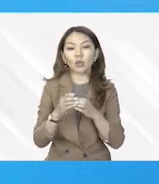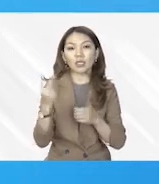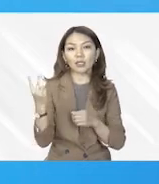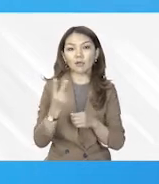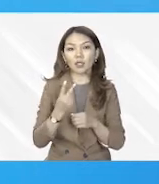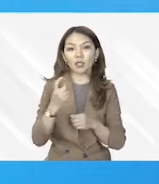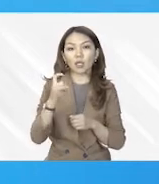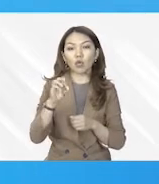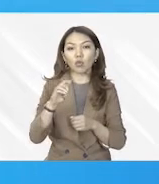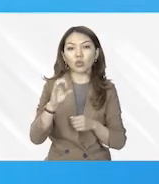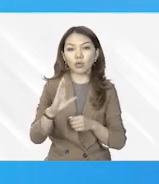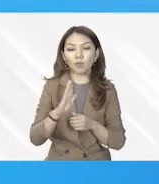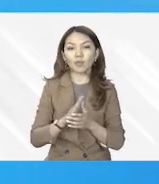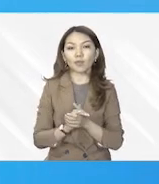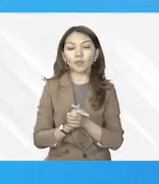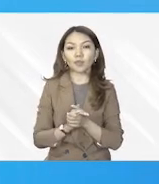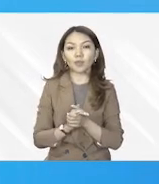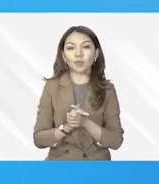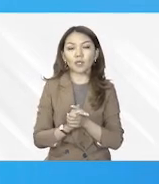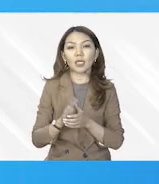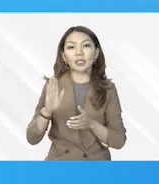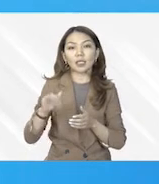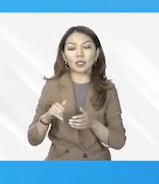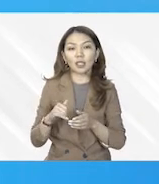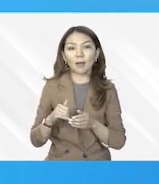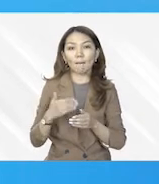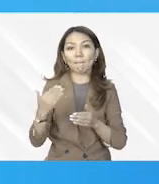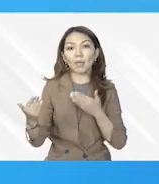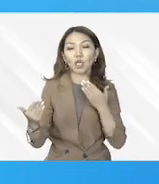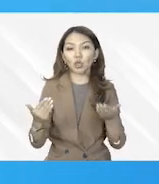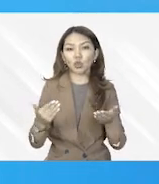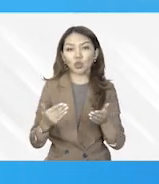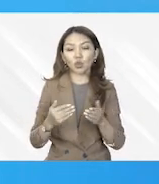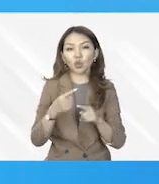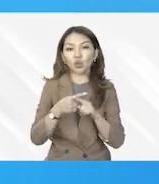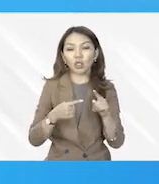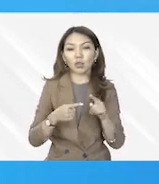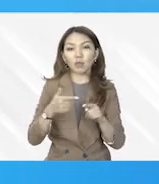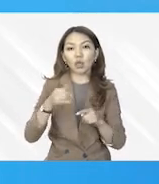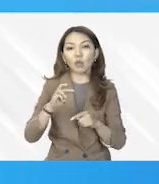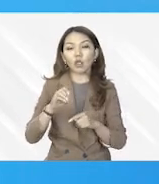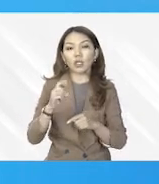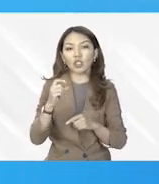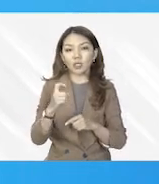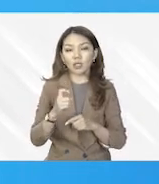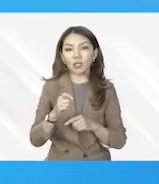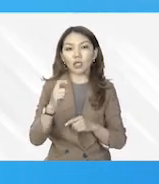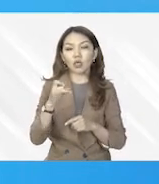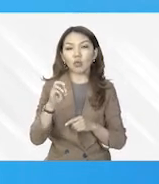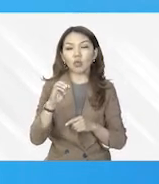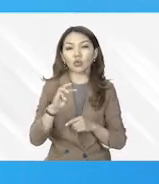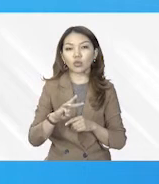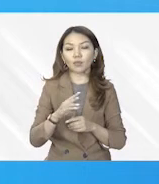двойных хромосом. Затем между участками гомологичных хромосом